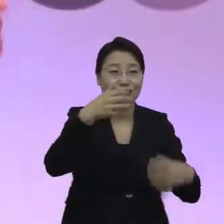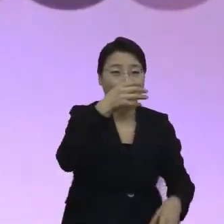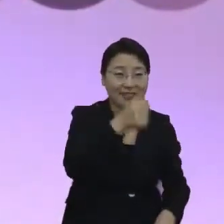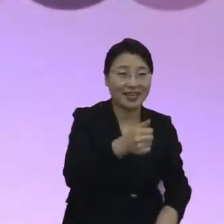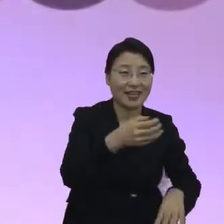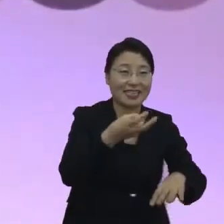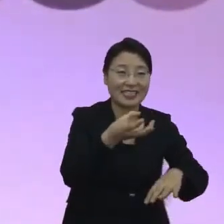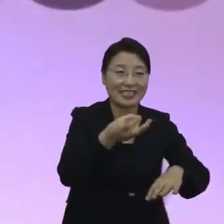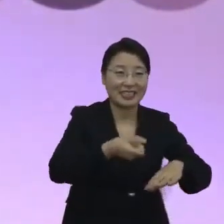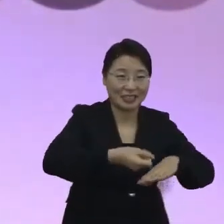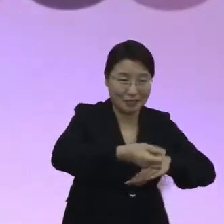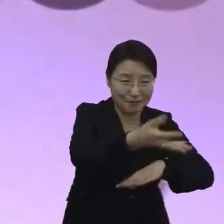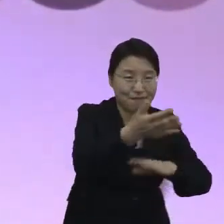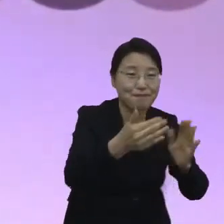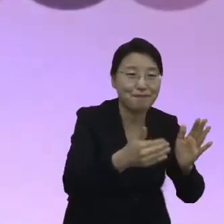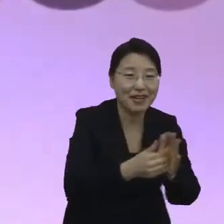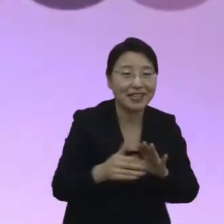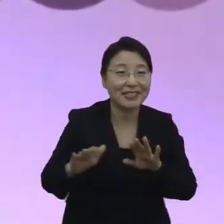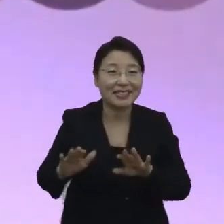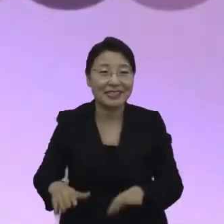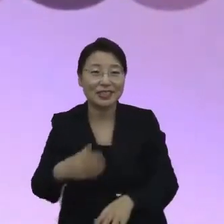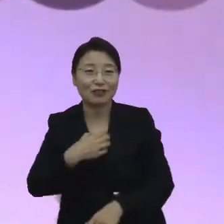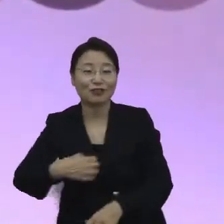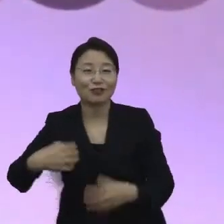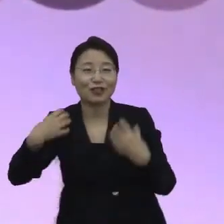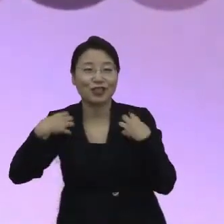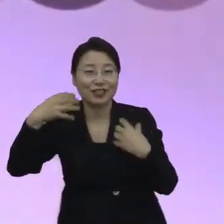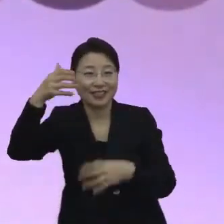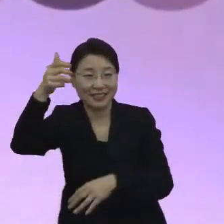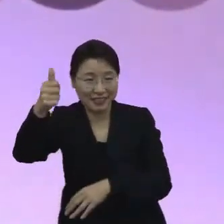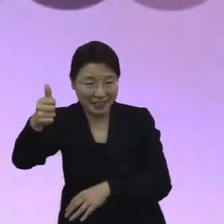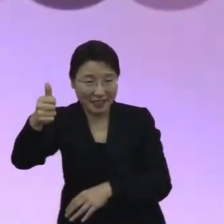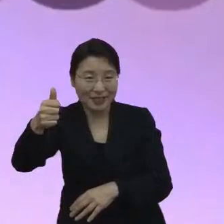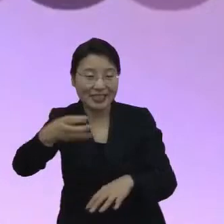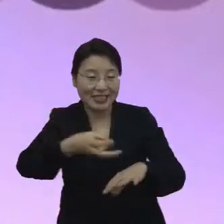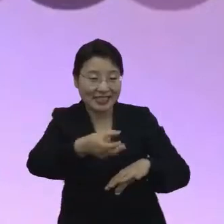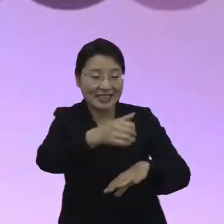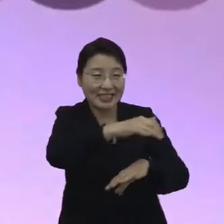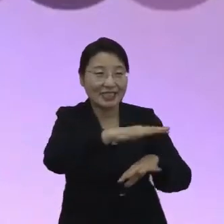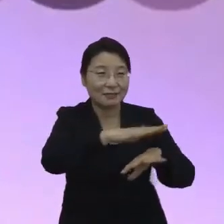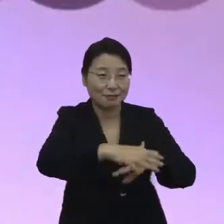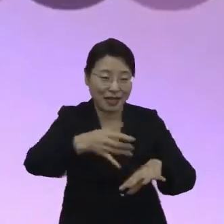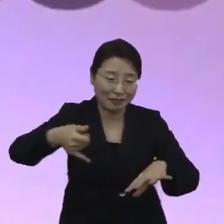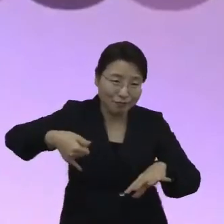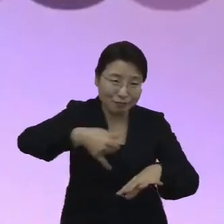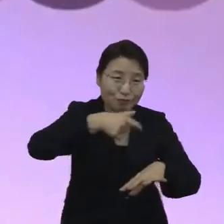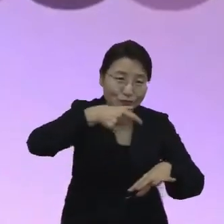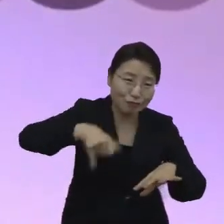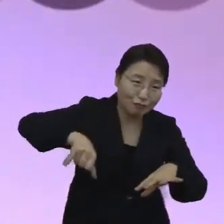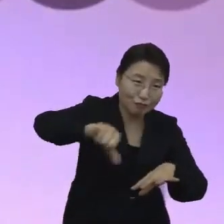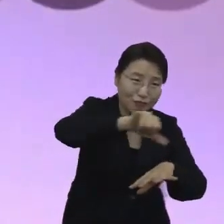씨앗을 뿌려놓은 것을 현재 우리 이평영 구청장님께서 그 씨앗을 뿌린 걸 수확하고